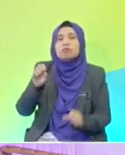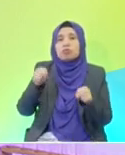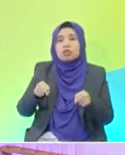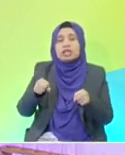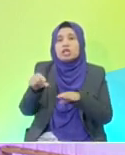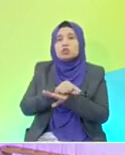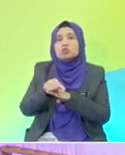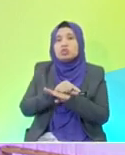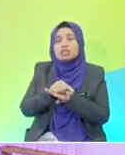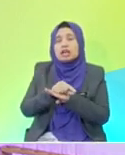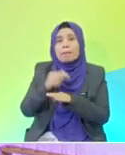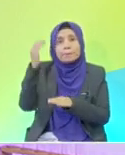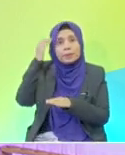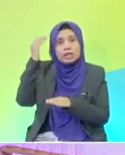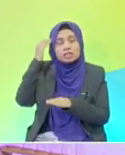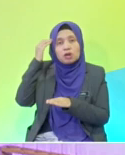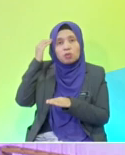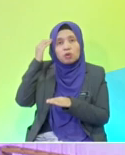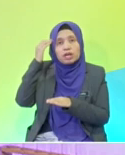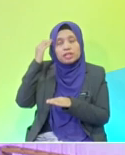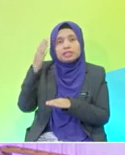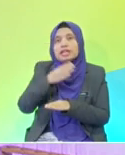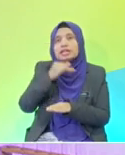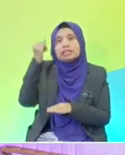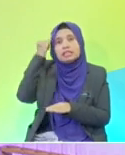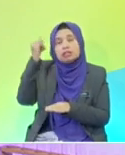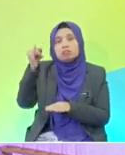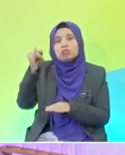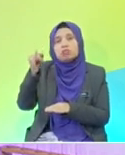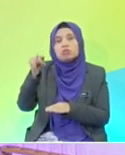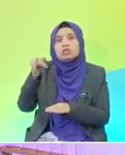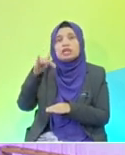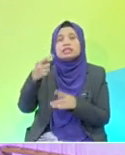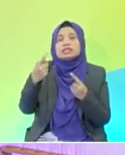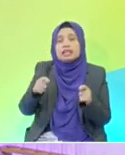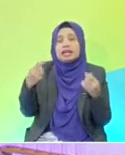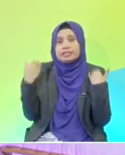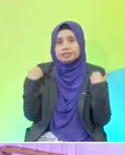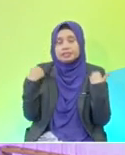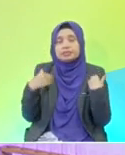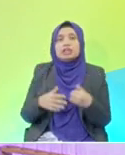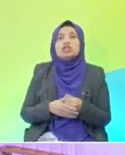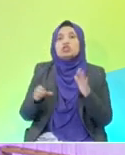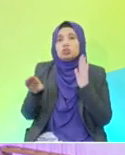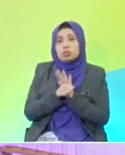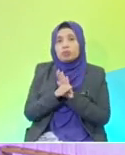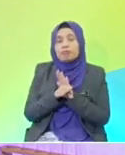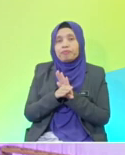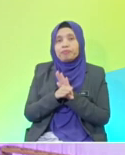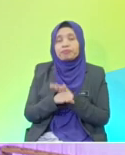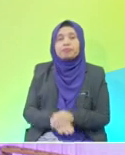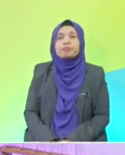pengetahuan ataupun ilmu ekonomi yang telah calon pelajari sebelum ini sebagai contoh